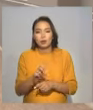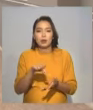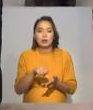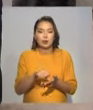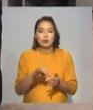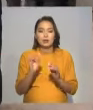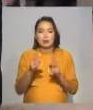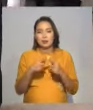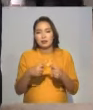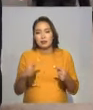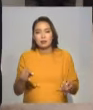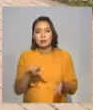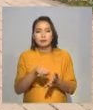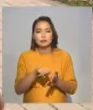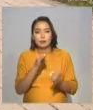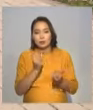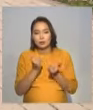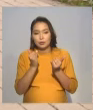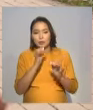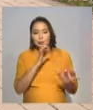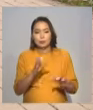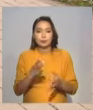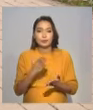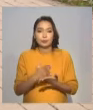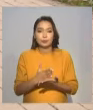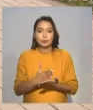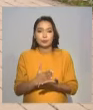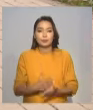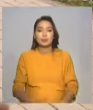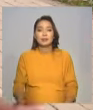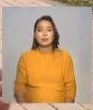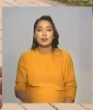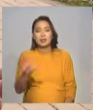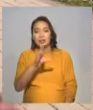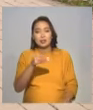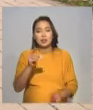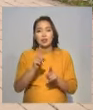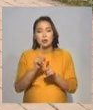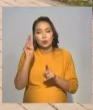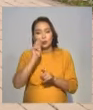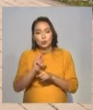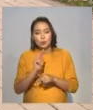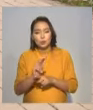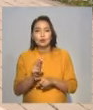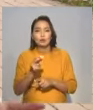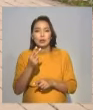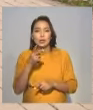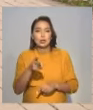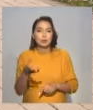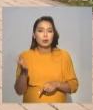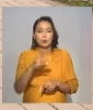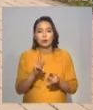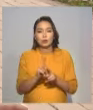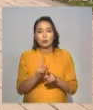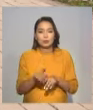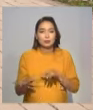сұлулық студиясы да қарастырылған. Для молодых семей, которые связываются с инклюзией. Барлығы инклюзияға арналған. Бізде 2000-нан астам тірек қимыл